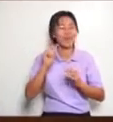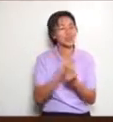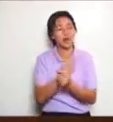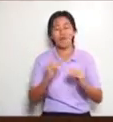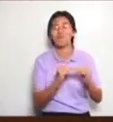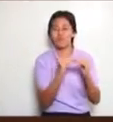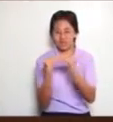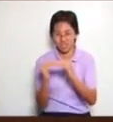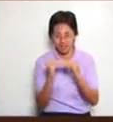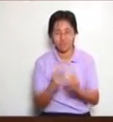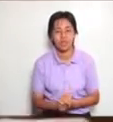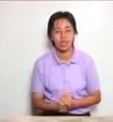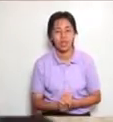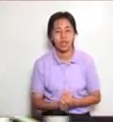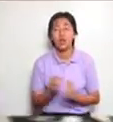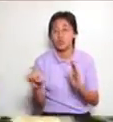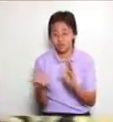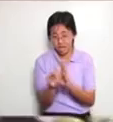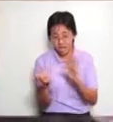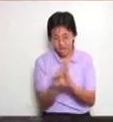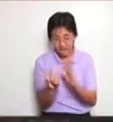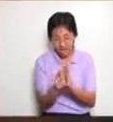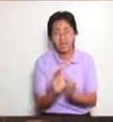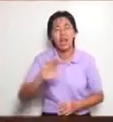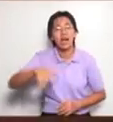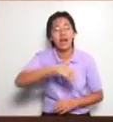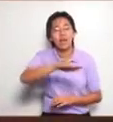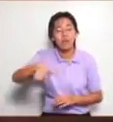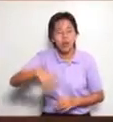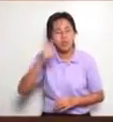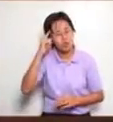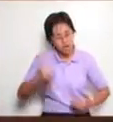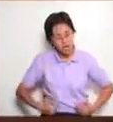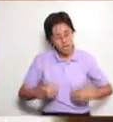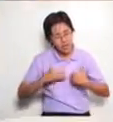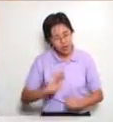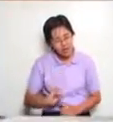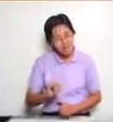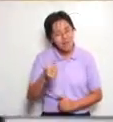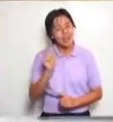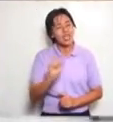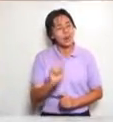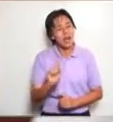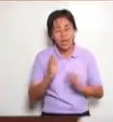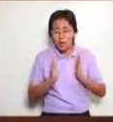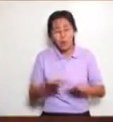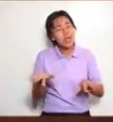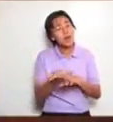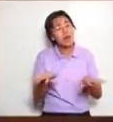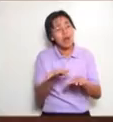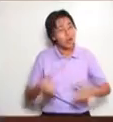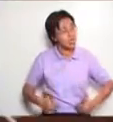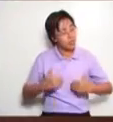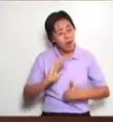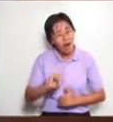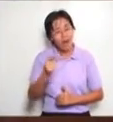คำตอบสุดท้ายก็คือเราสามารถหากำไรกับชีวตใฐาณาปตุชนกระจอกกระจอกได้